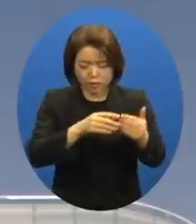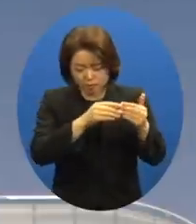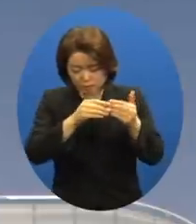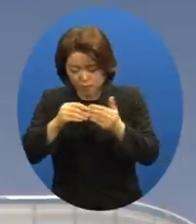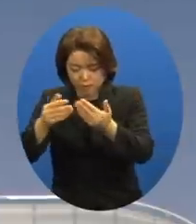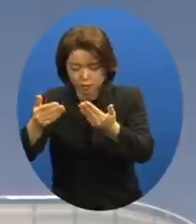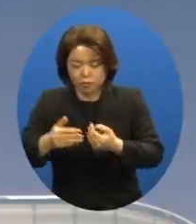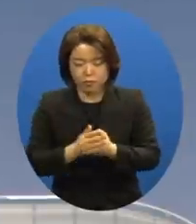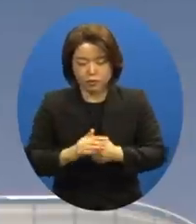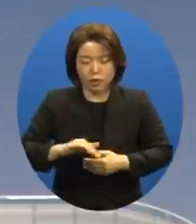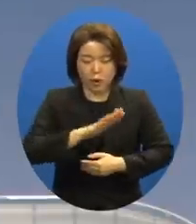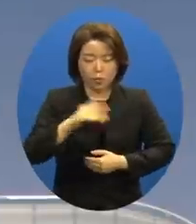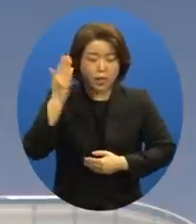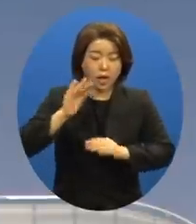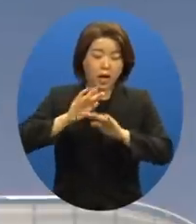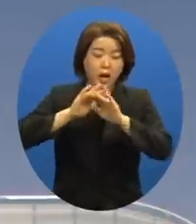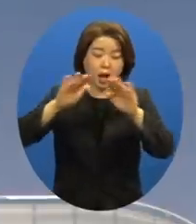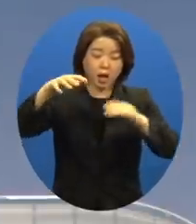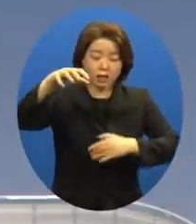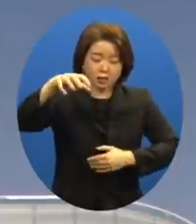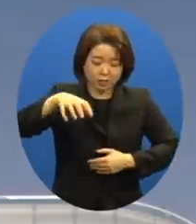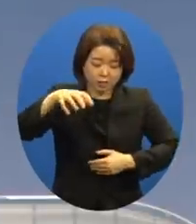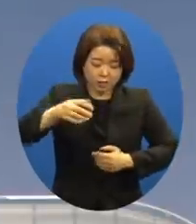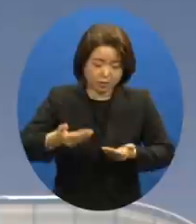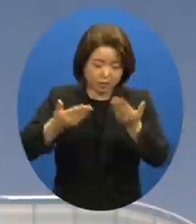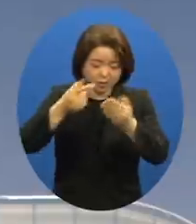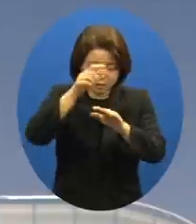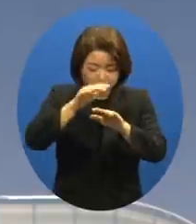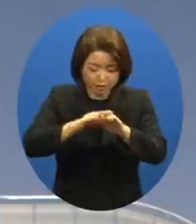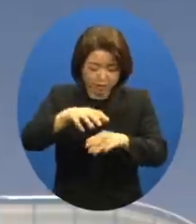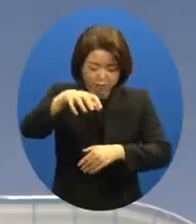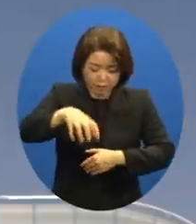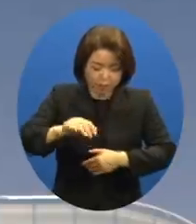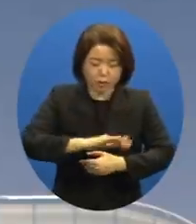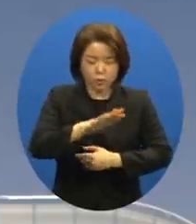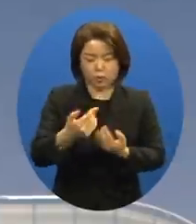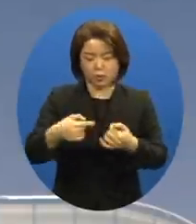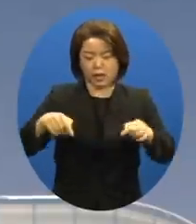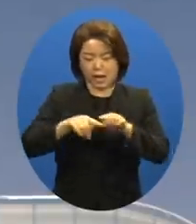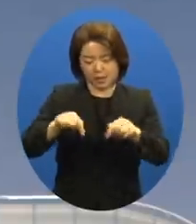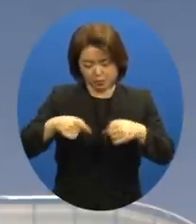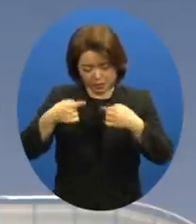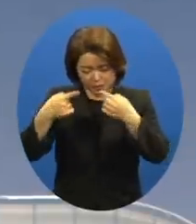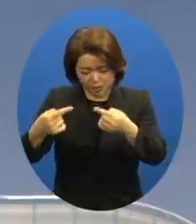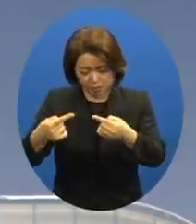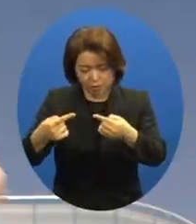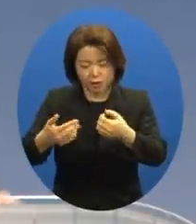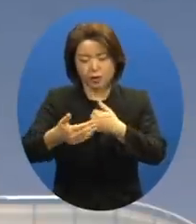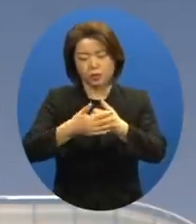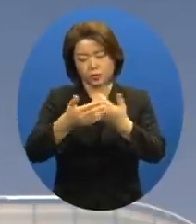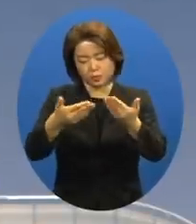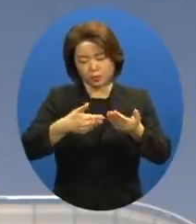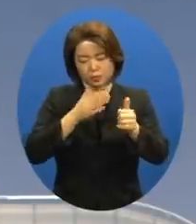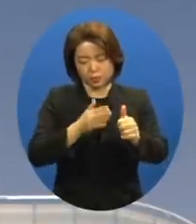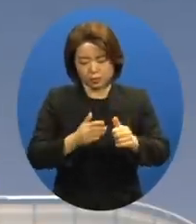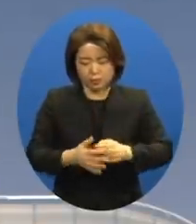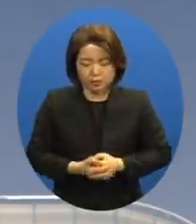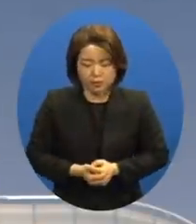우리가 천상에서 드려지는 그 예배의 자리에 우리도 함께 동참할 수 있게 하여 주시옵소서